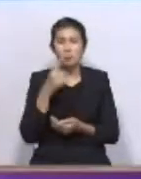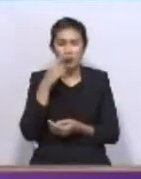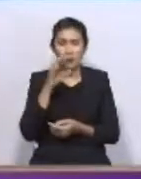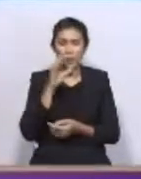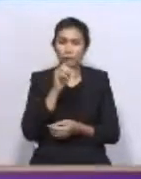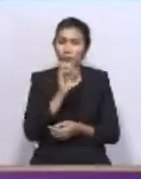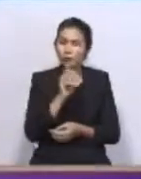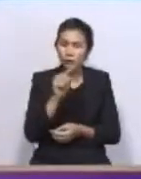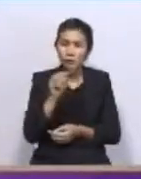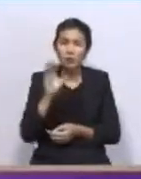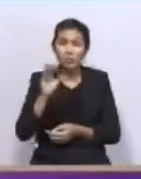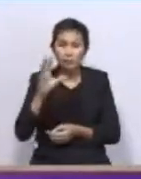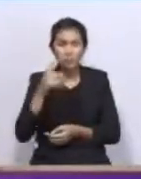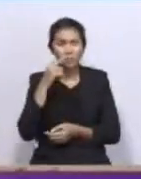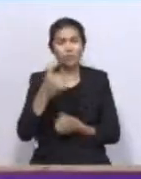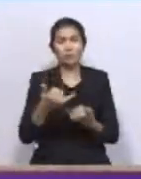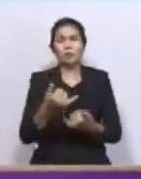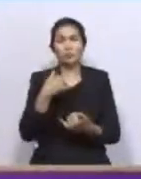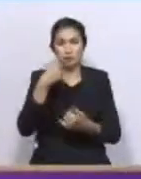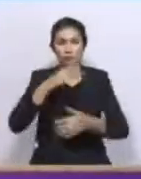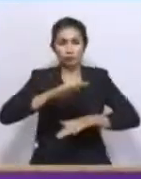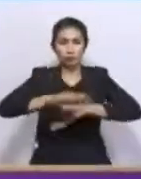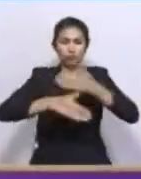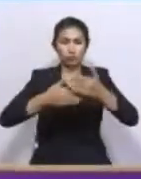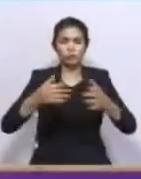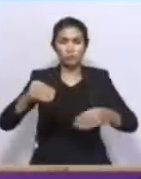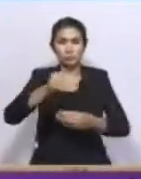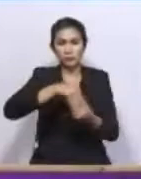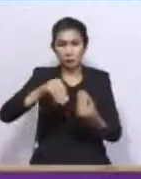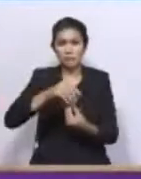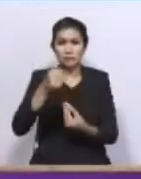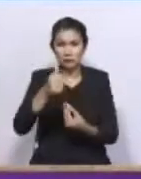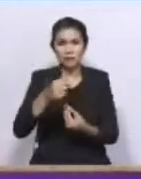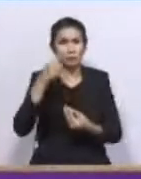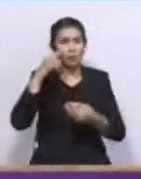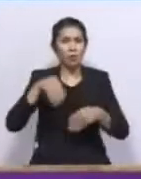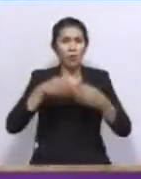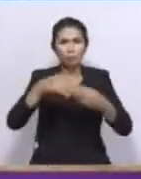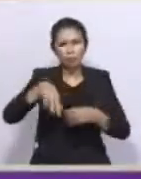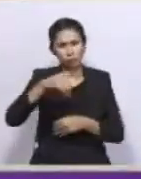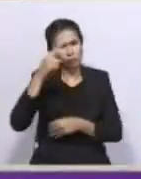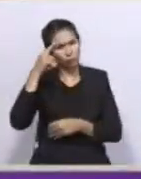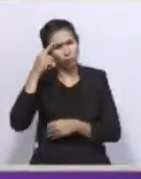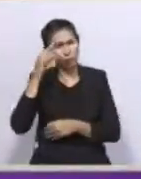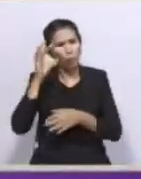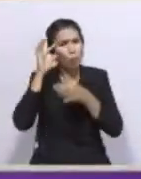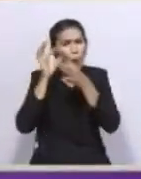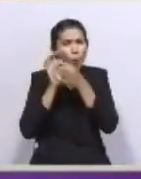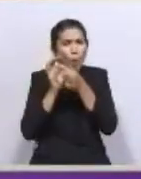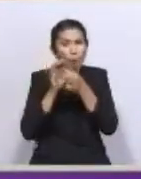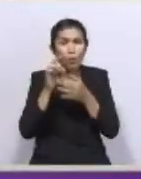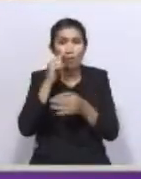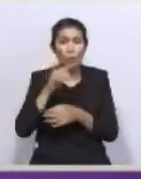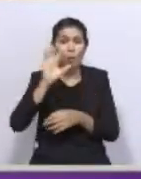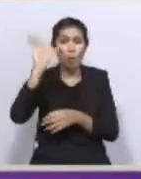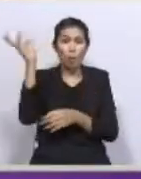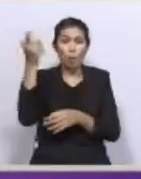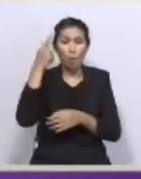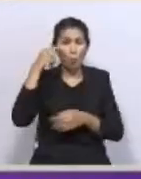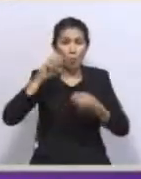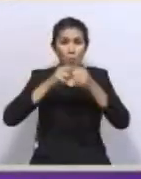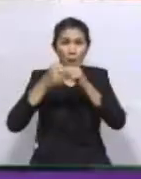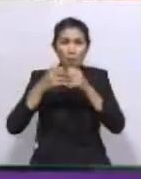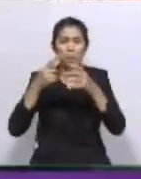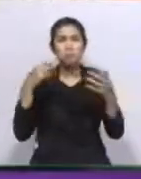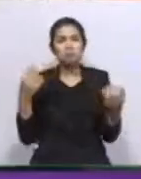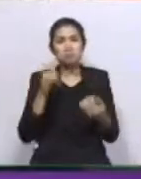2559กลายเป็นพระเอกในการขับเคลื่อนเศรษฐกิจทันทีแต่ก็ทำให้เกิดความกังวลหากเศรษฐกิจโลกเกิดวิกฤตหรือต้องเผชิญกับเหตุการณ์